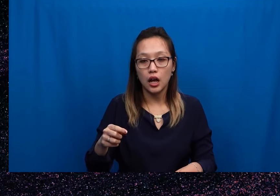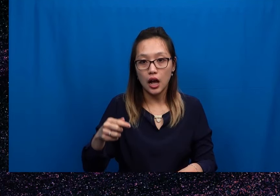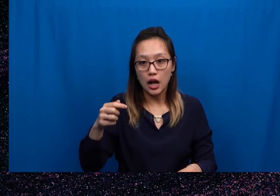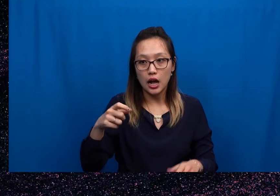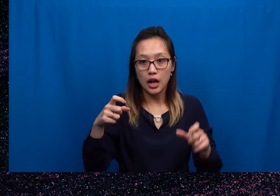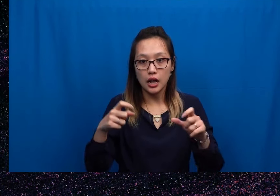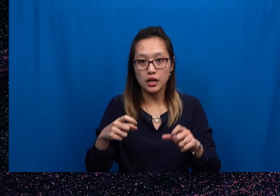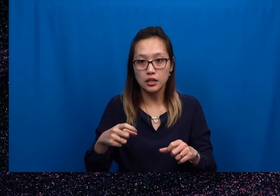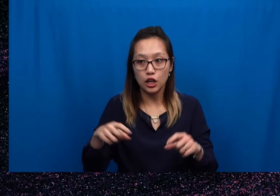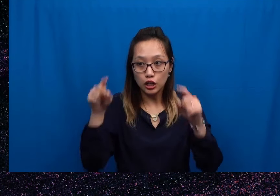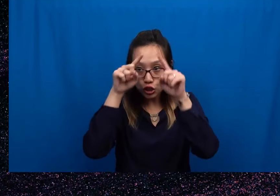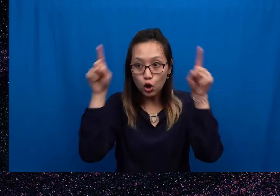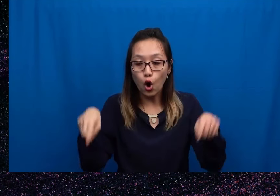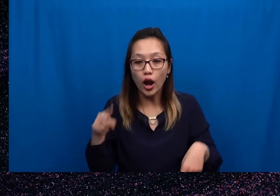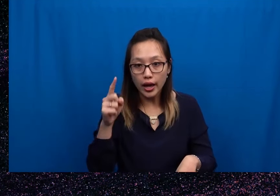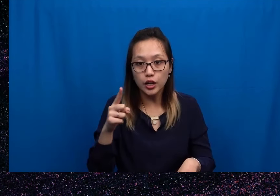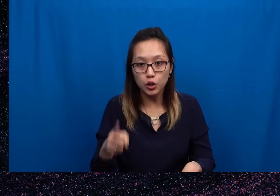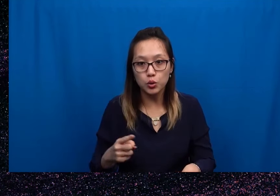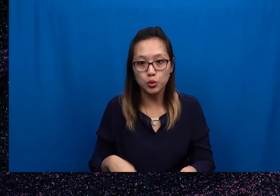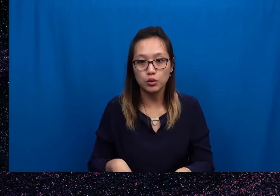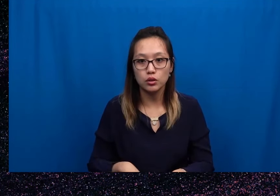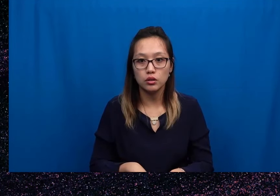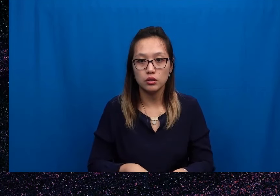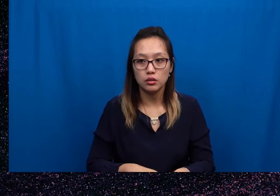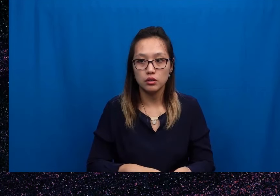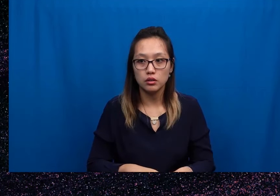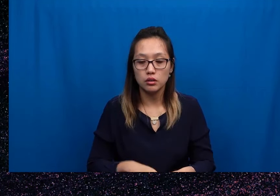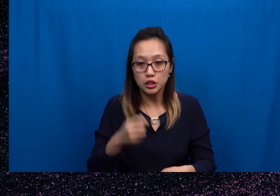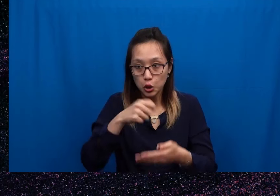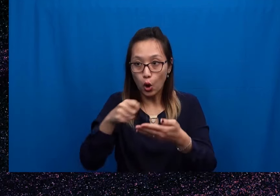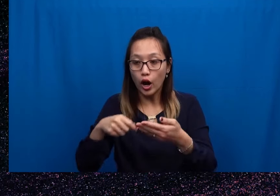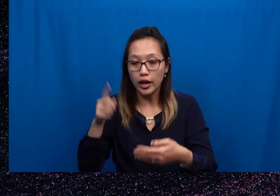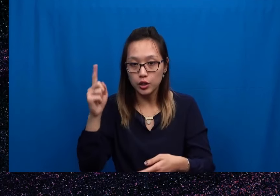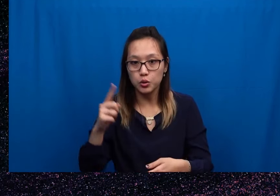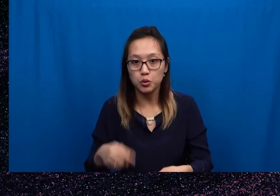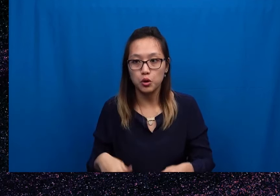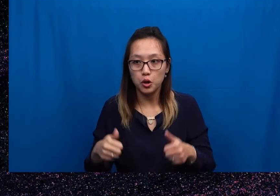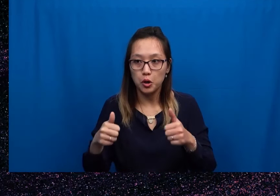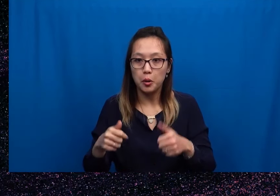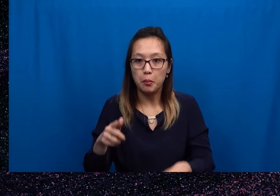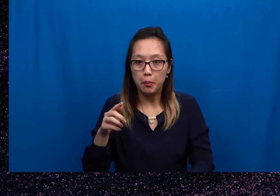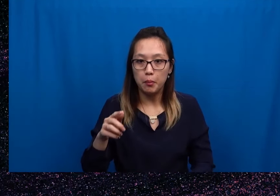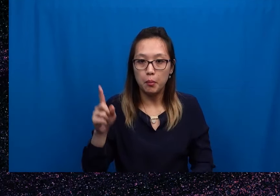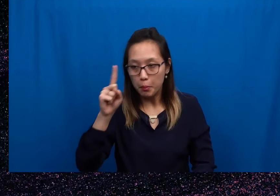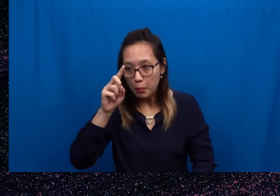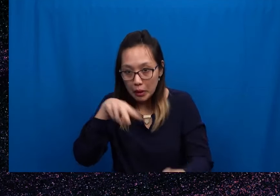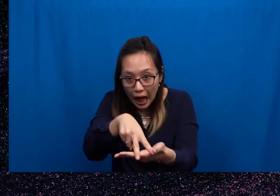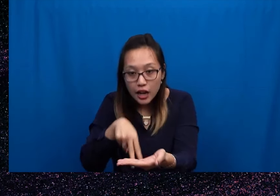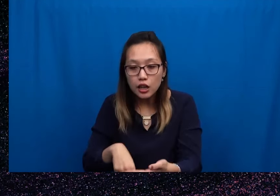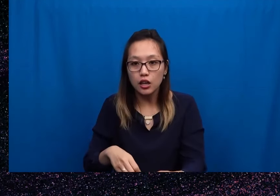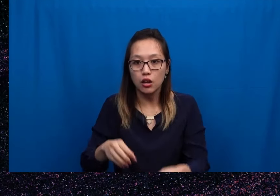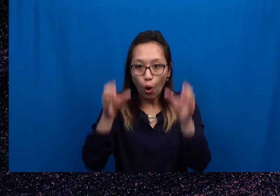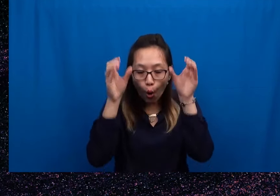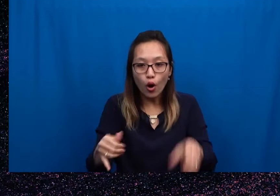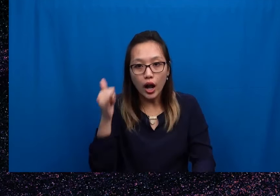tidak banyak orang yang sekolah di sekolah Gamaliel ini bisa lulus dengan baik.